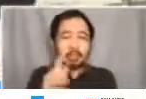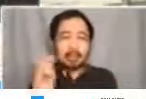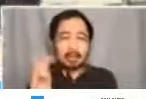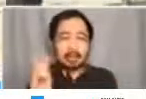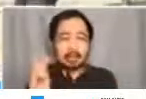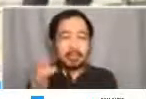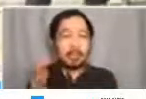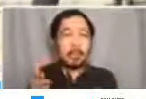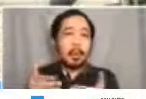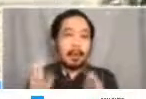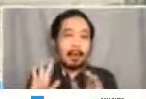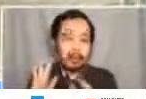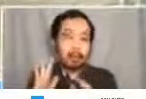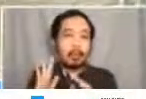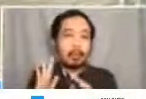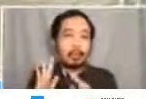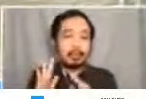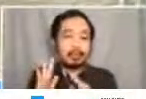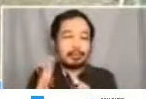palengke.